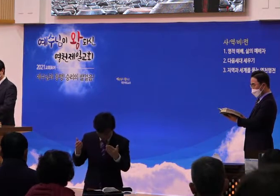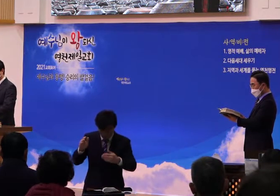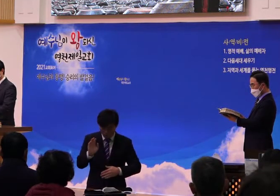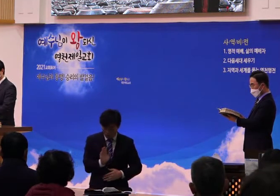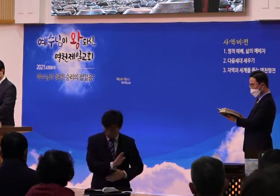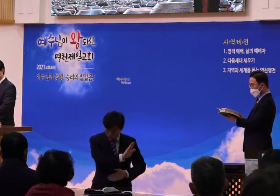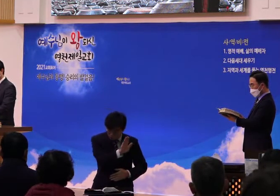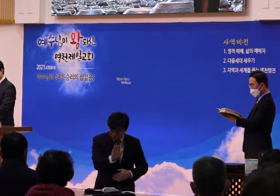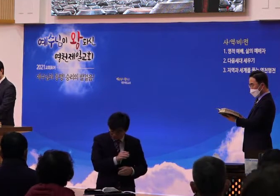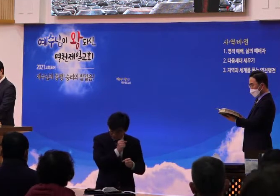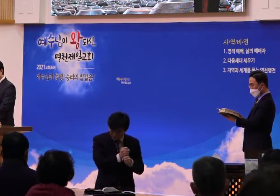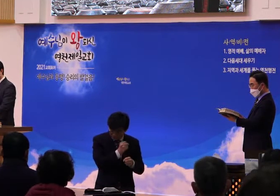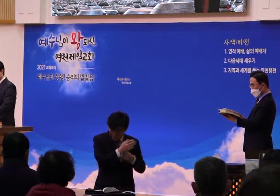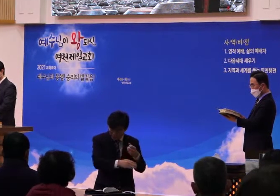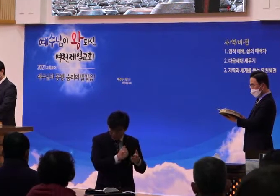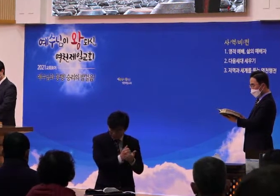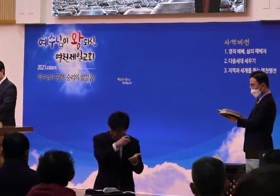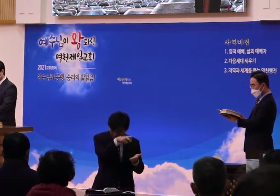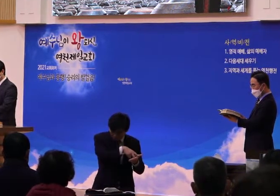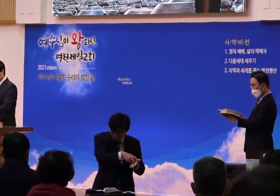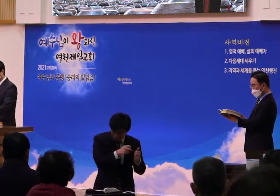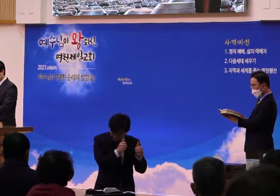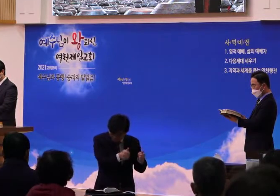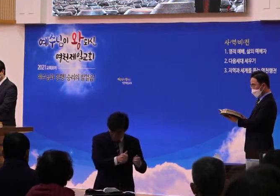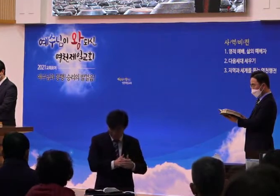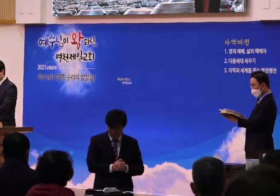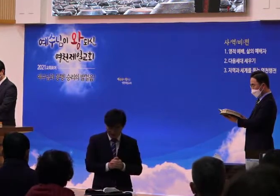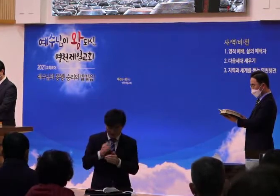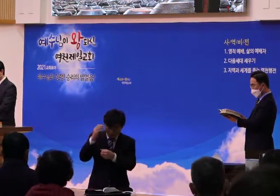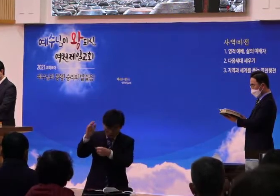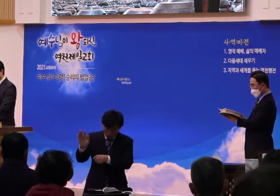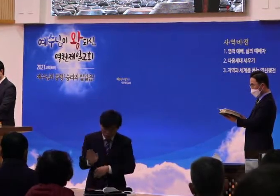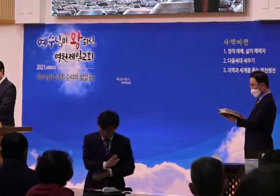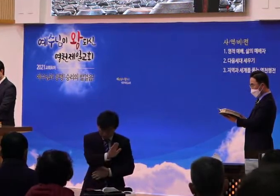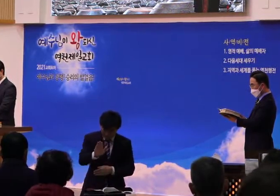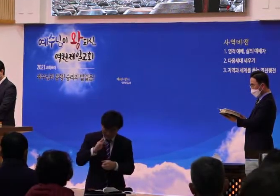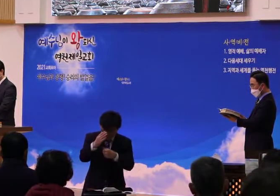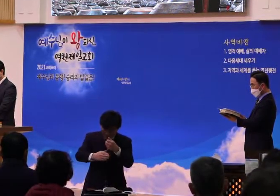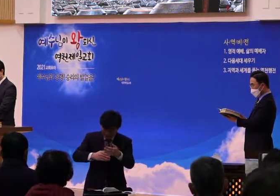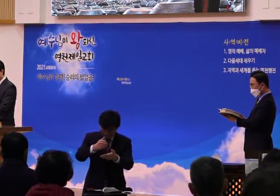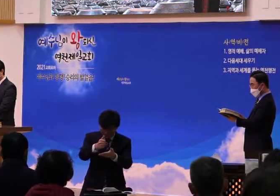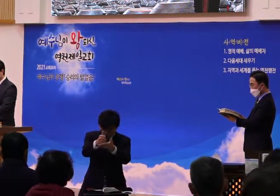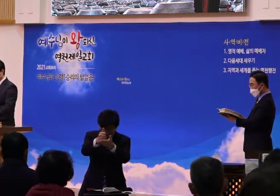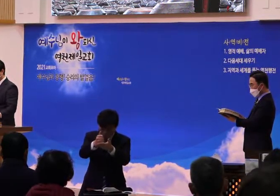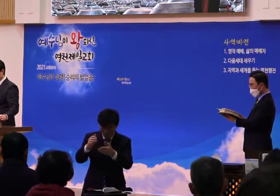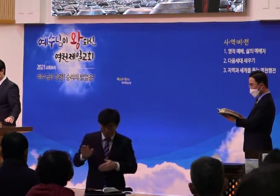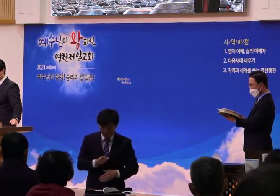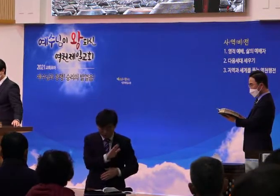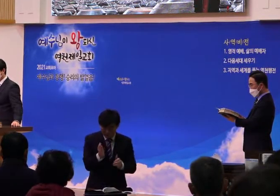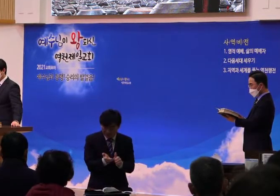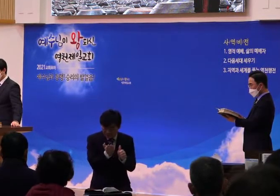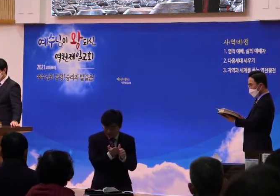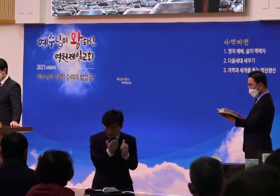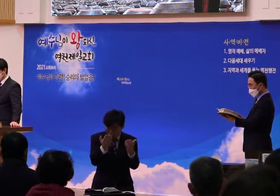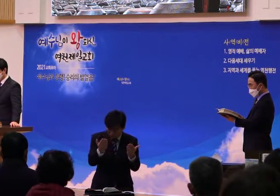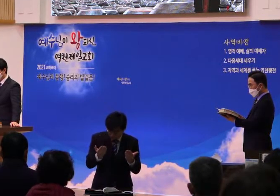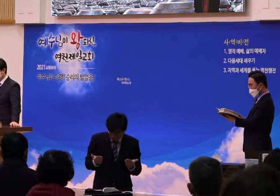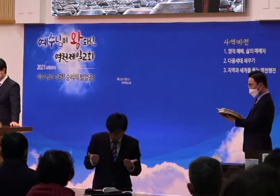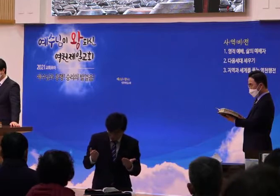앞에 무릎을 꿇자. 그는 우리의 하나님이시오 우리는 그가 기르시는 백성이며 그의